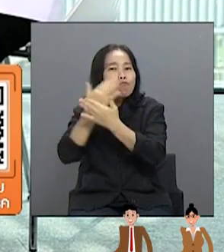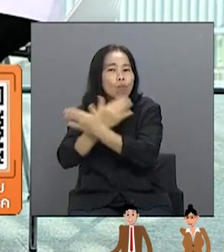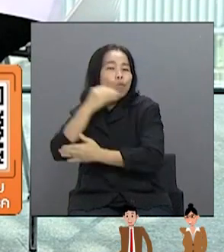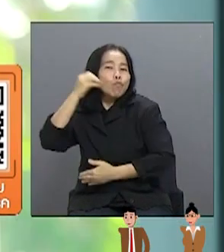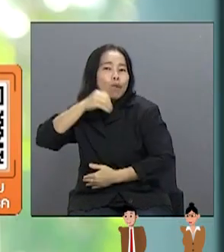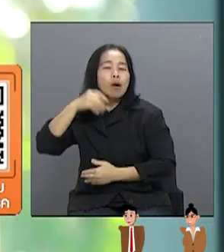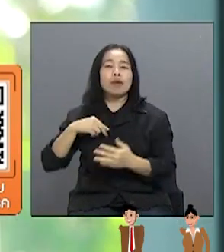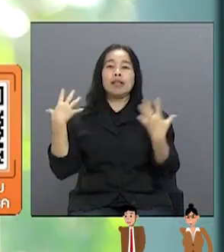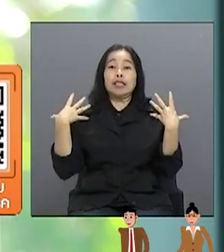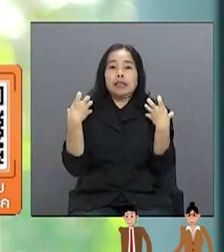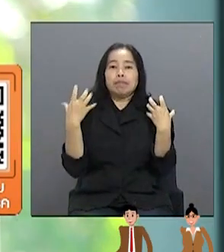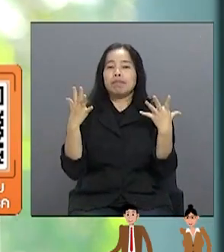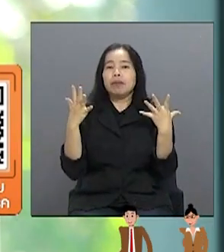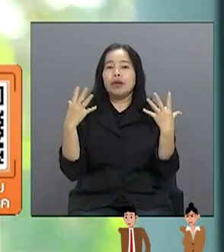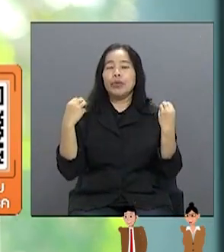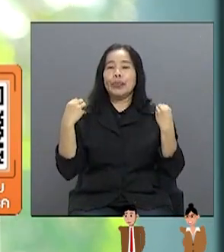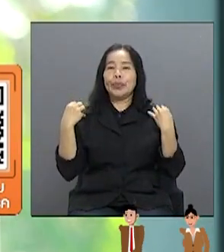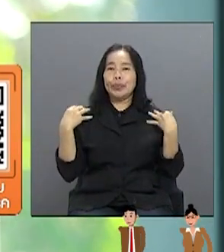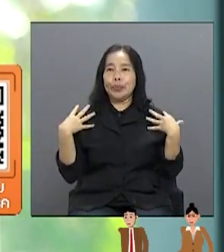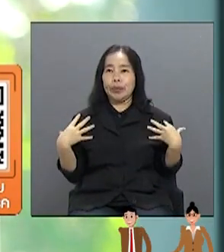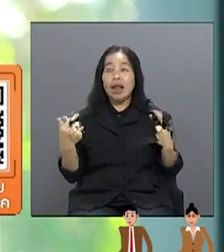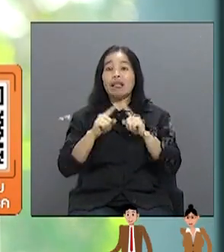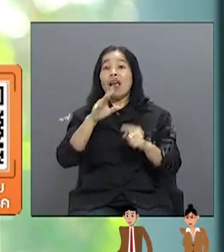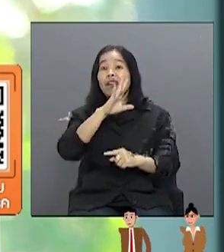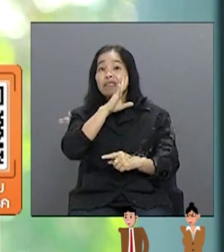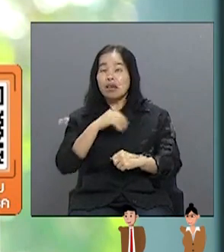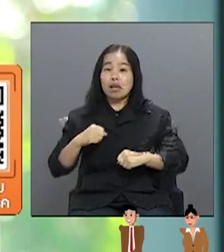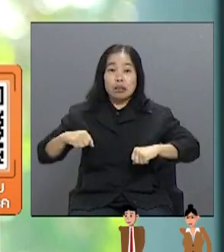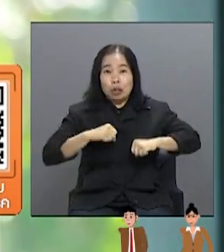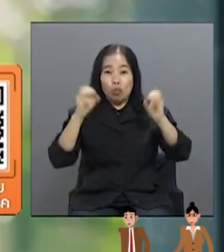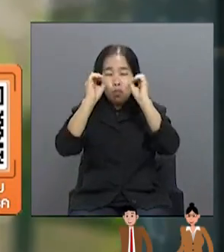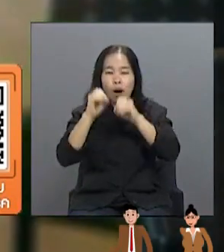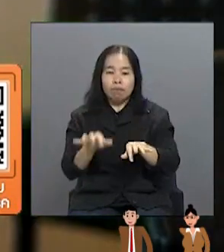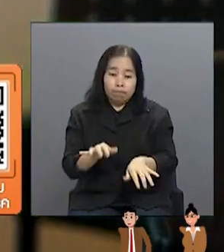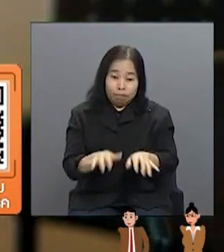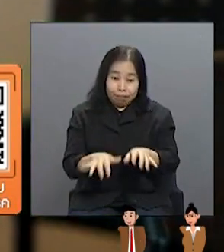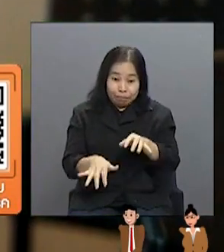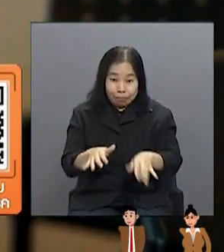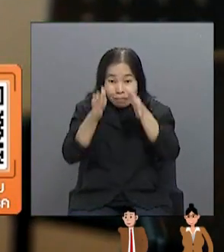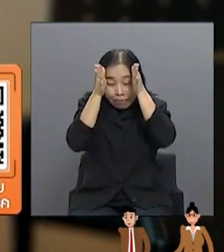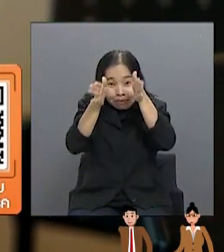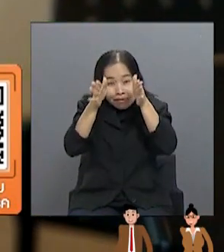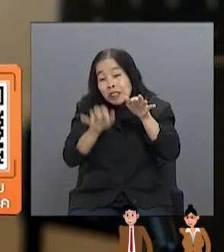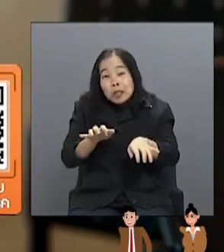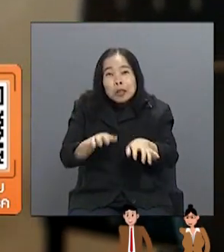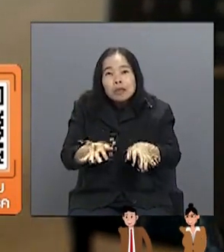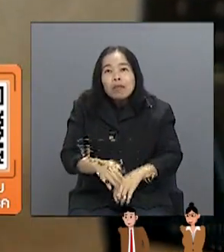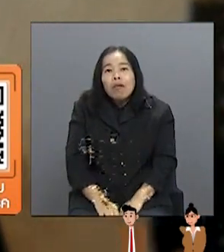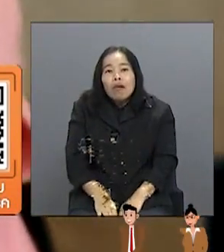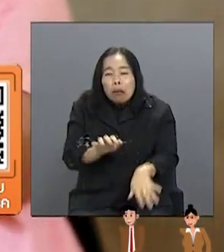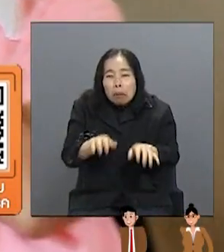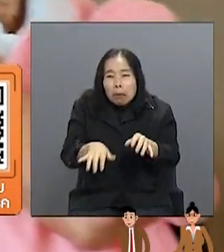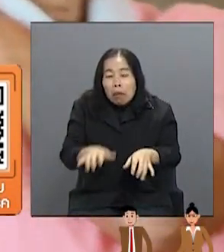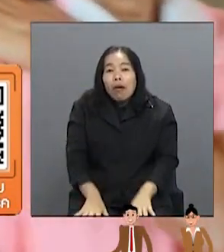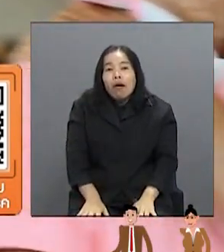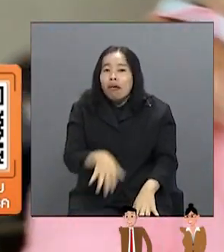อันนี้ก็จะไม่แปลงเป็นทริกเกอร์พอยต์แต่ถ้าเมื่อไหร่ที่เราไม่ค่อยขยับตัวปวดตึงแล้วก็ยังต้องนั่งทำงานต่อเนื่อง